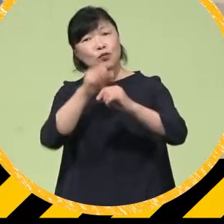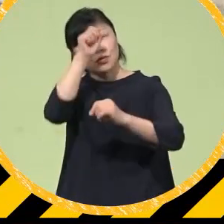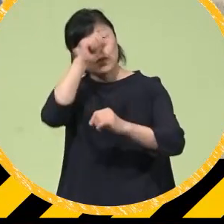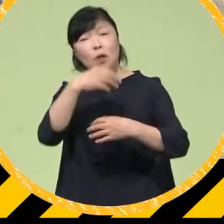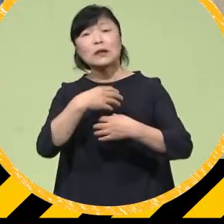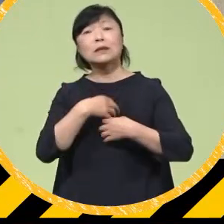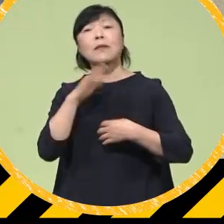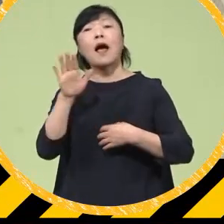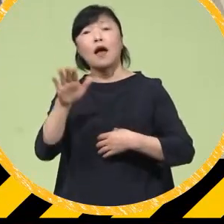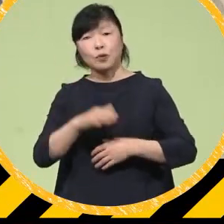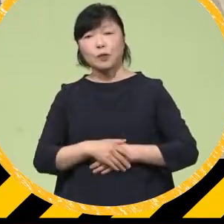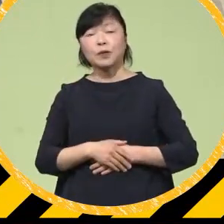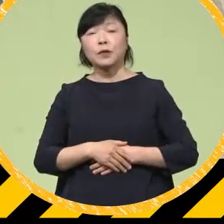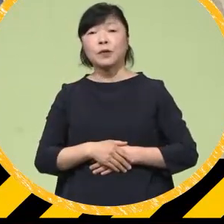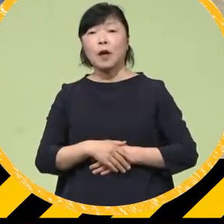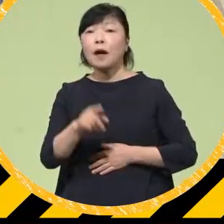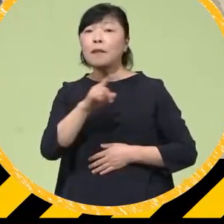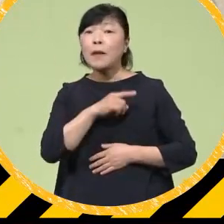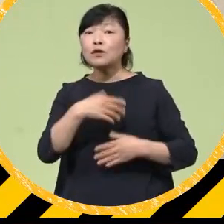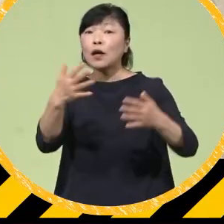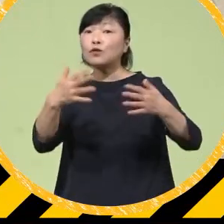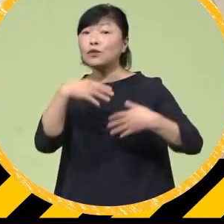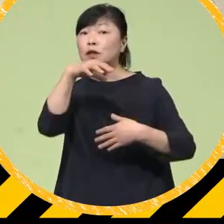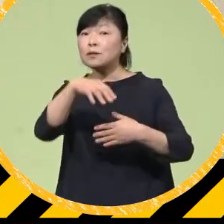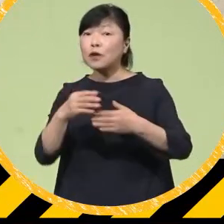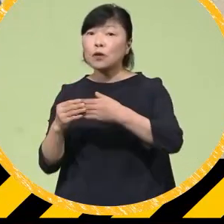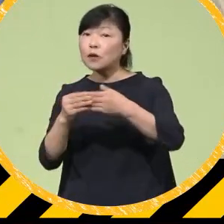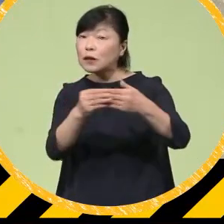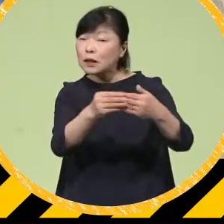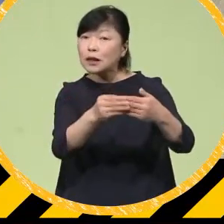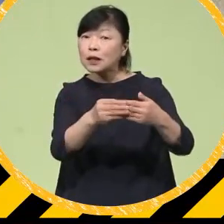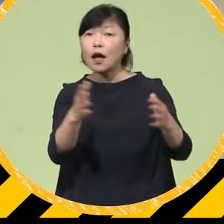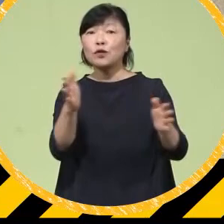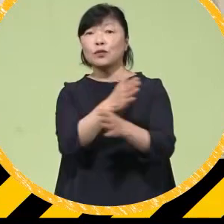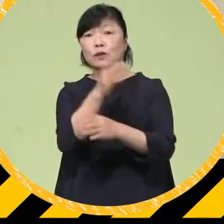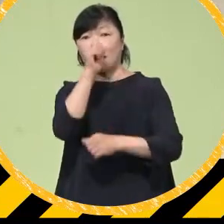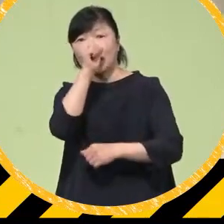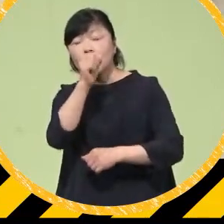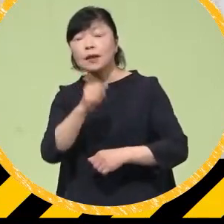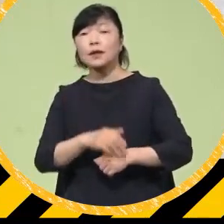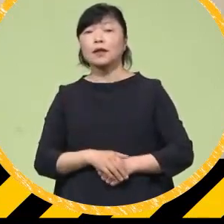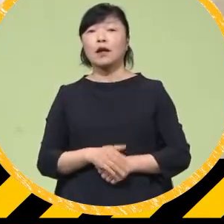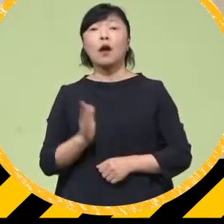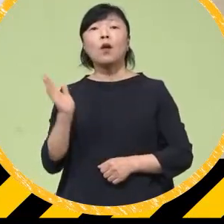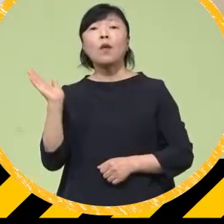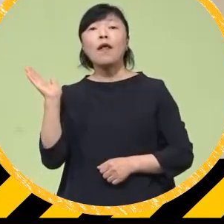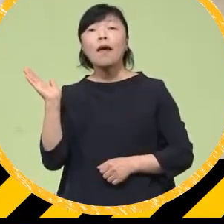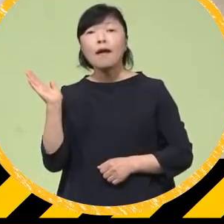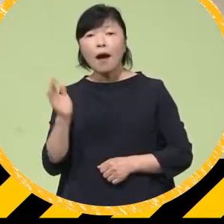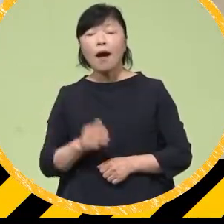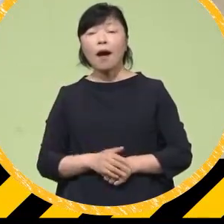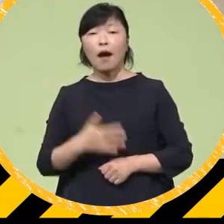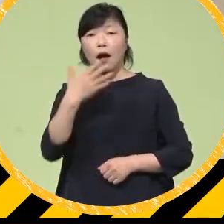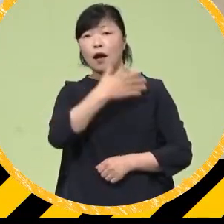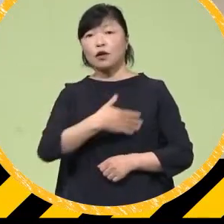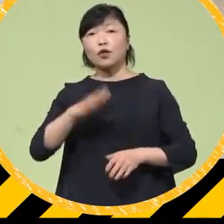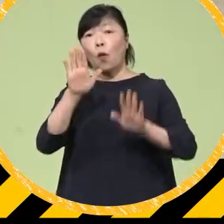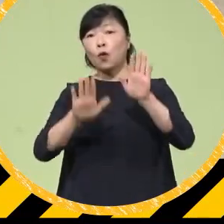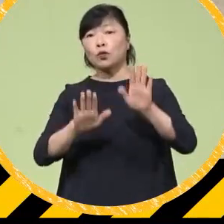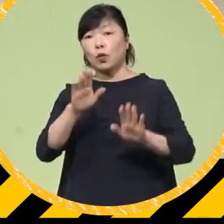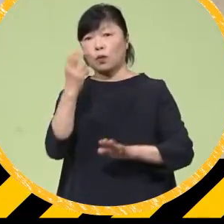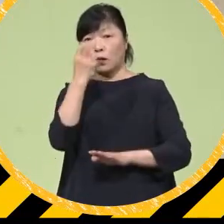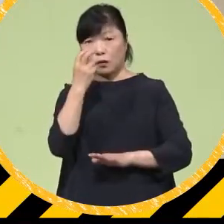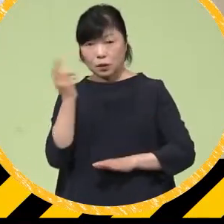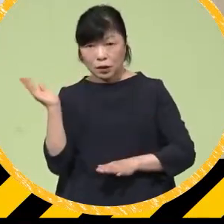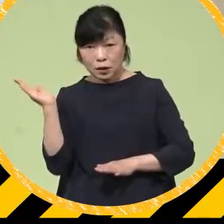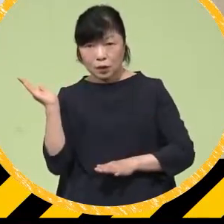ね。まずは涼しい場所で休憩しましょう。 はい、 これが今のが症状の確認ってこと